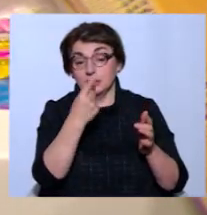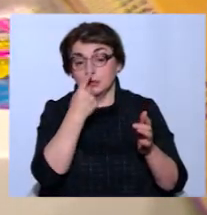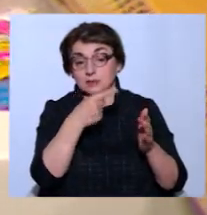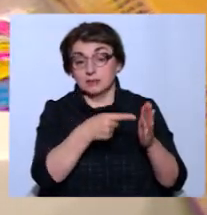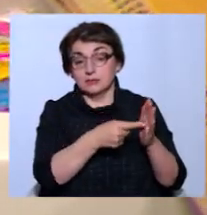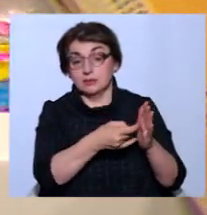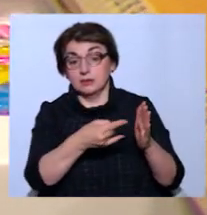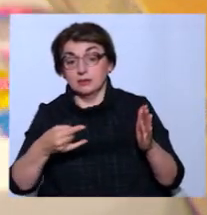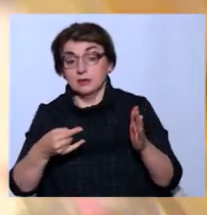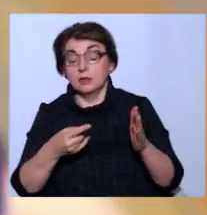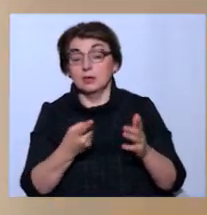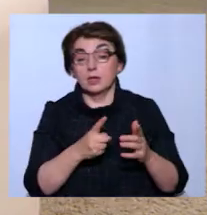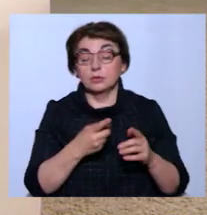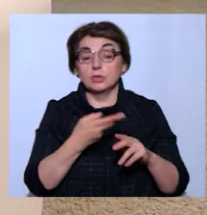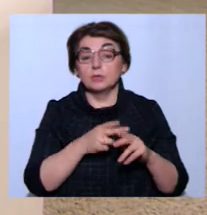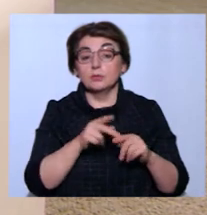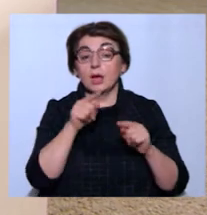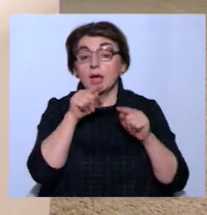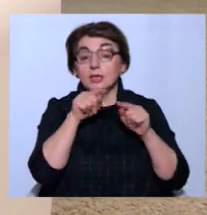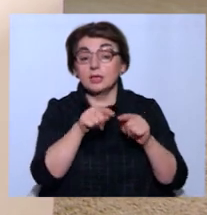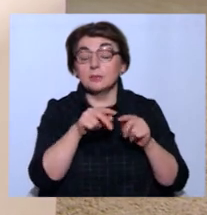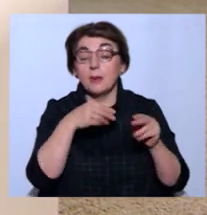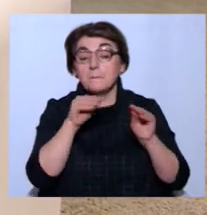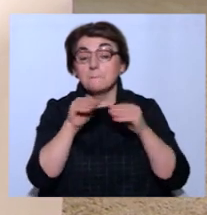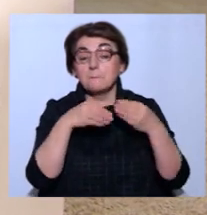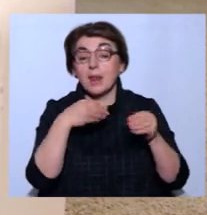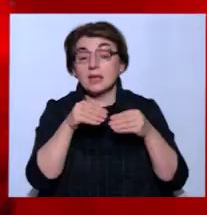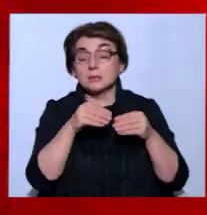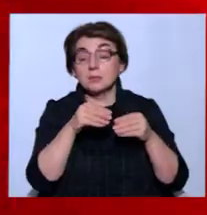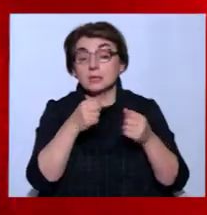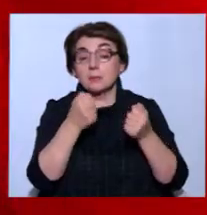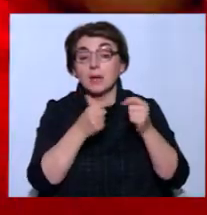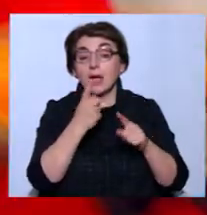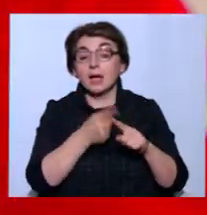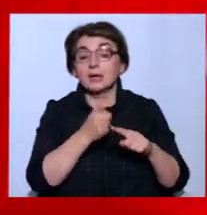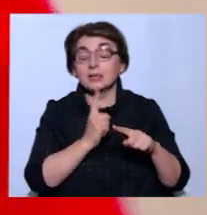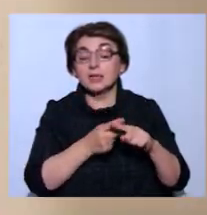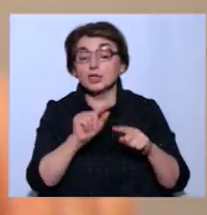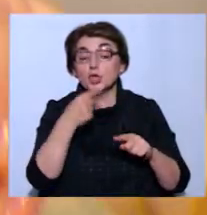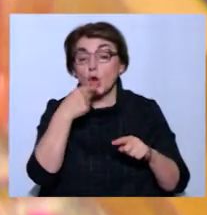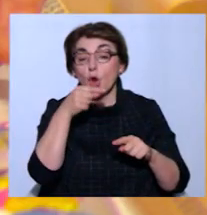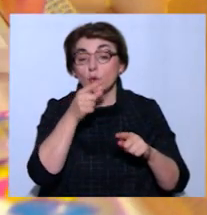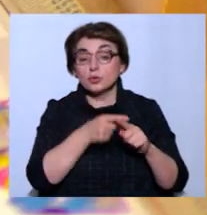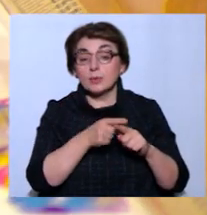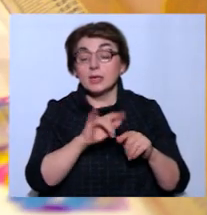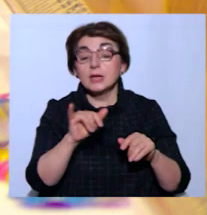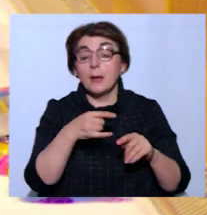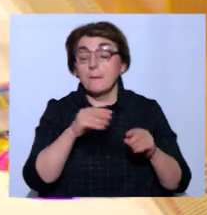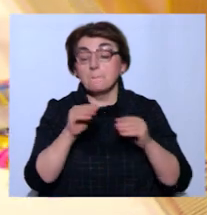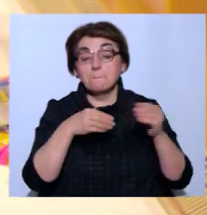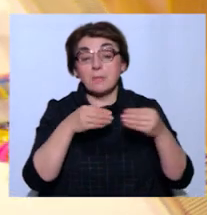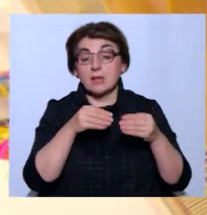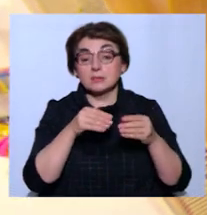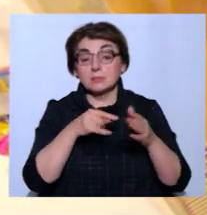მანქანა მიიზიდა. რატომ? იმიტომ, რომ აქ ამ პლასტმასის მანქანას აქვს რკინის ლურსმანი. ანუ პლასტმას არ